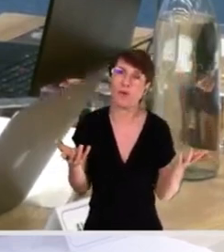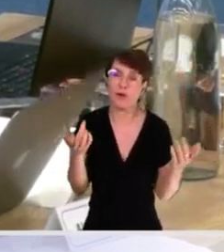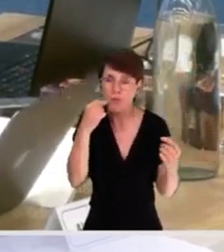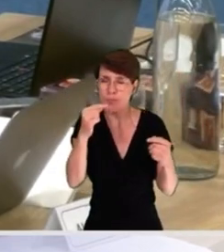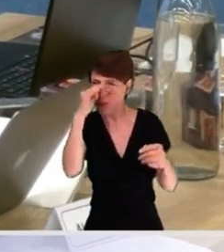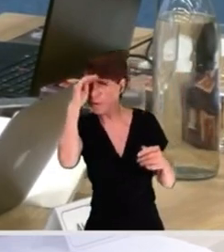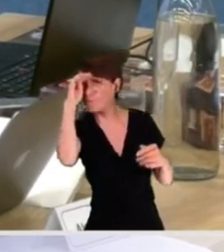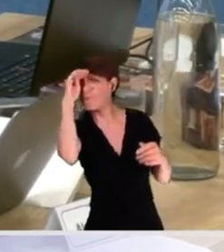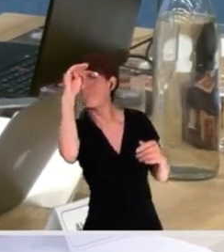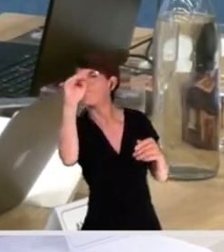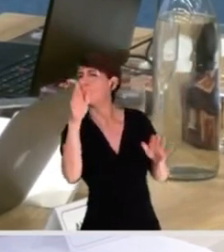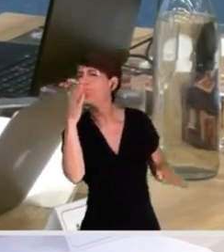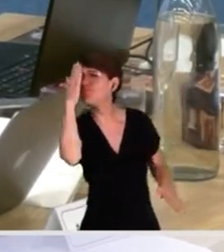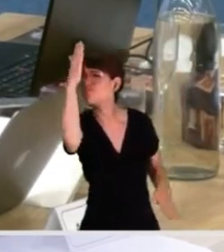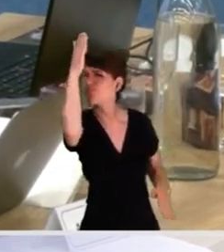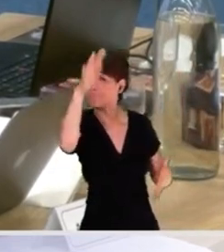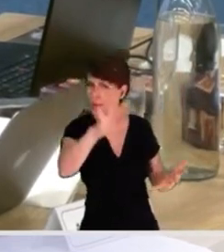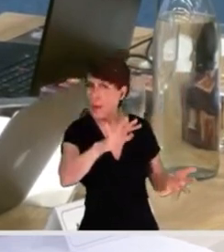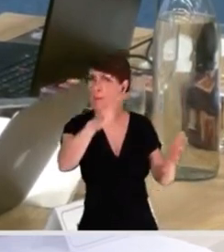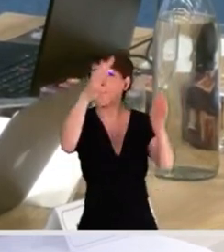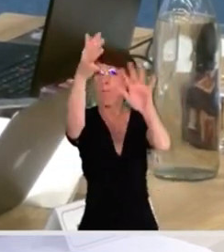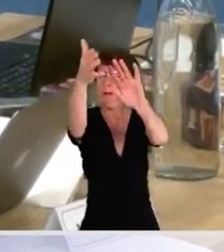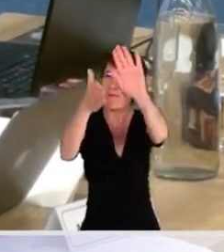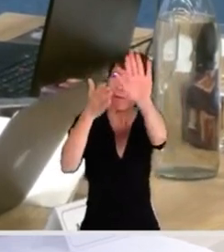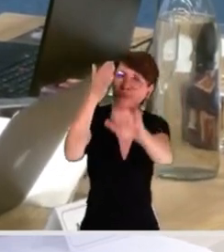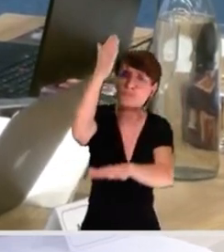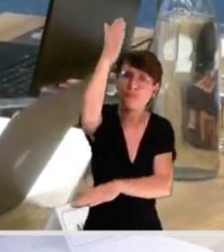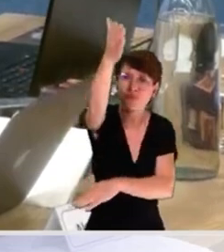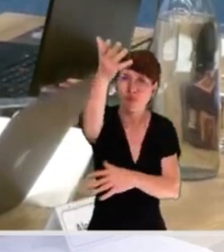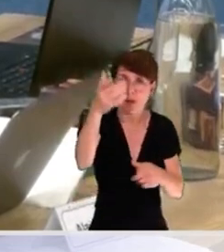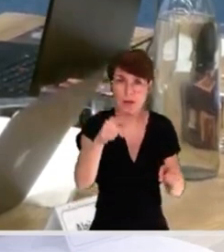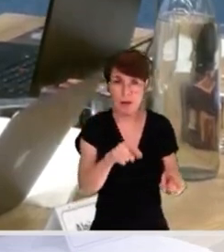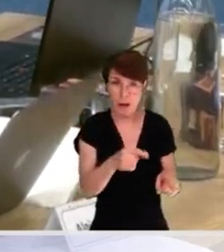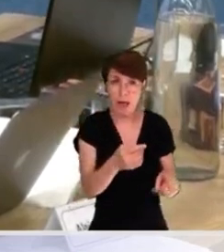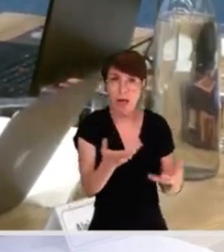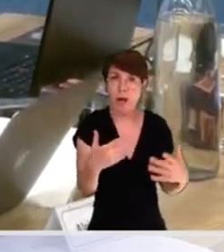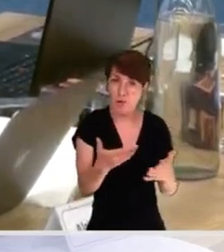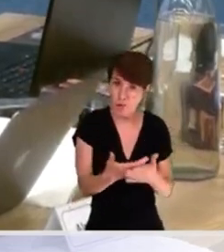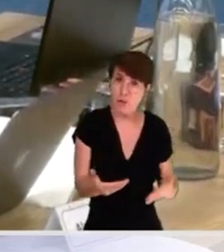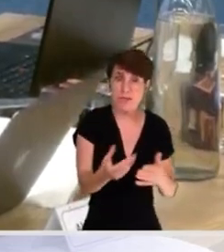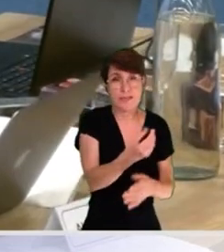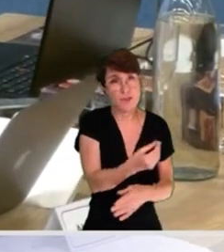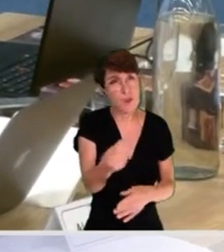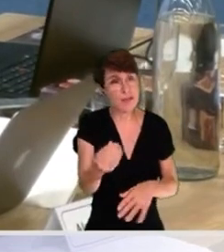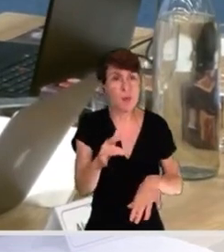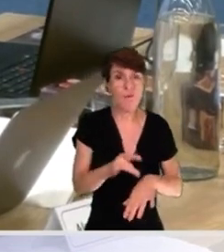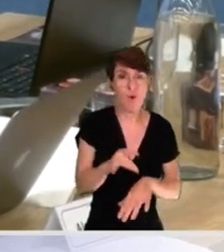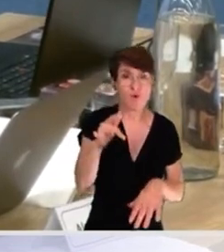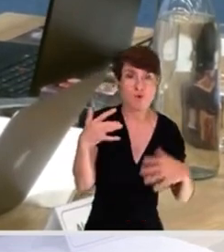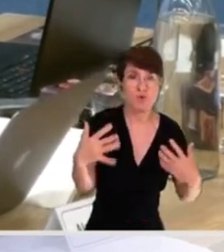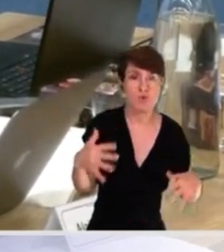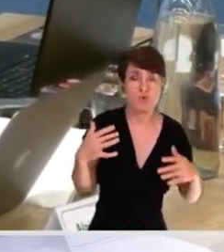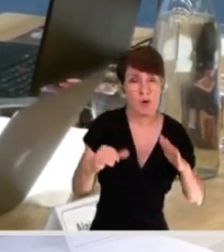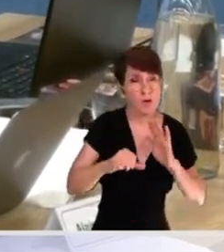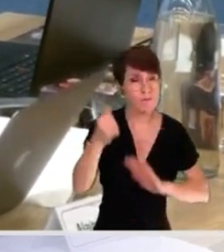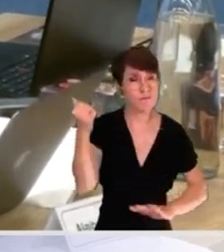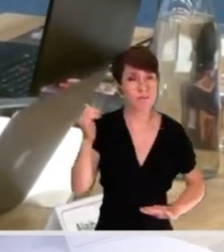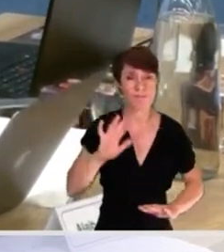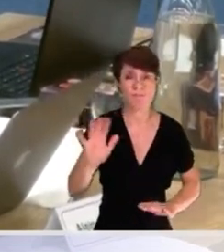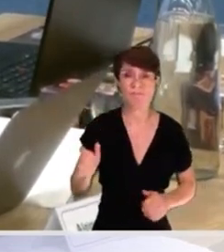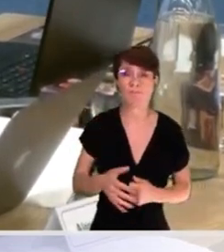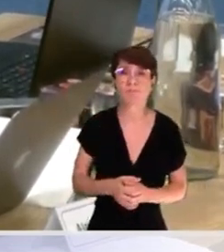anticiper et répondre à cette problématique qui est vraiment essentielle. Et moi, je voudrais